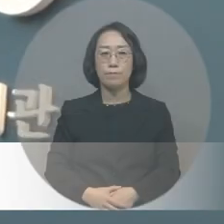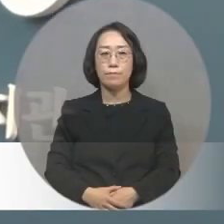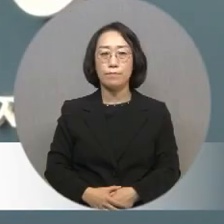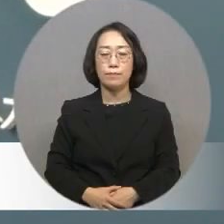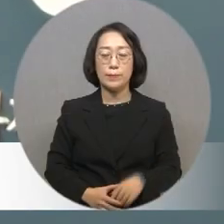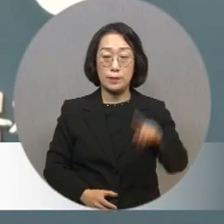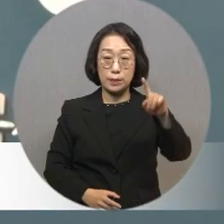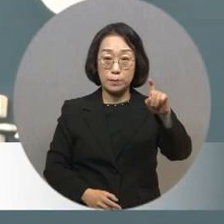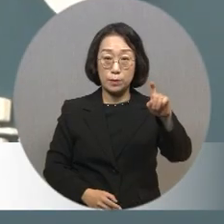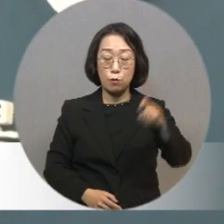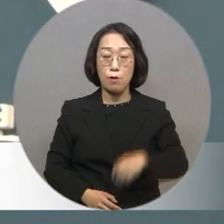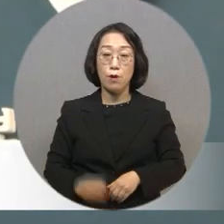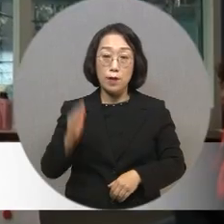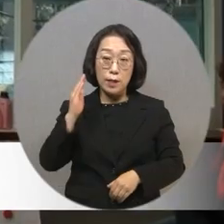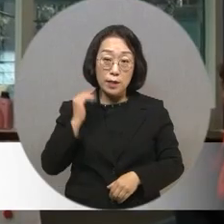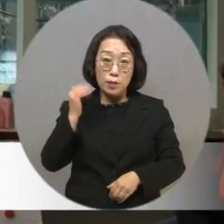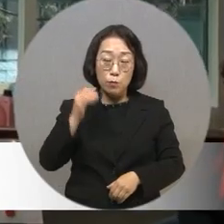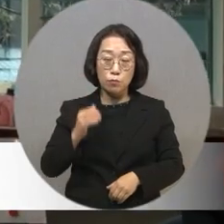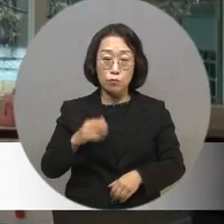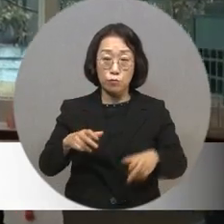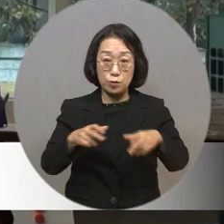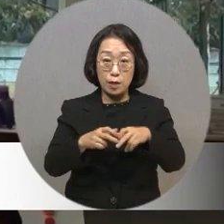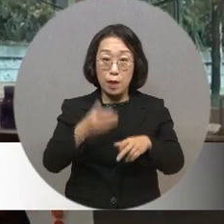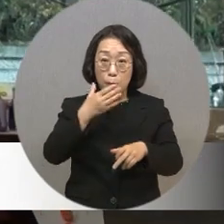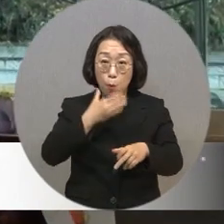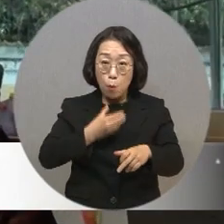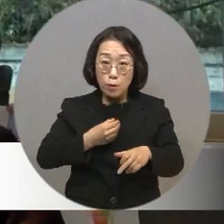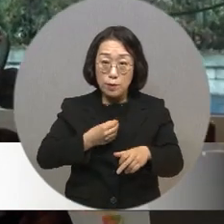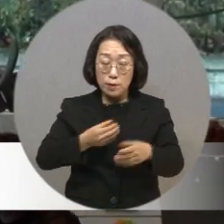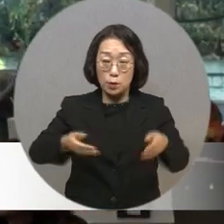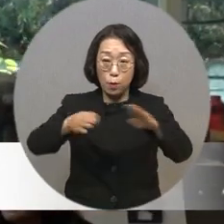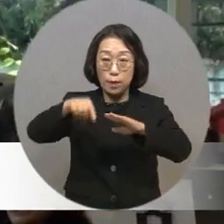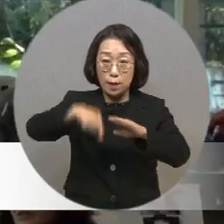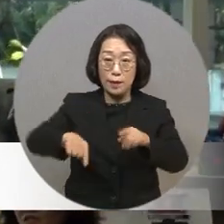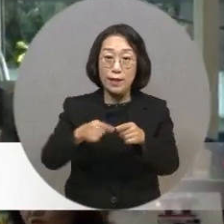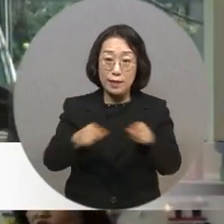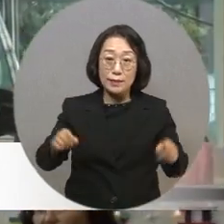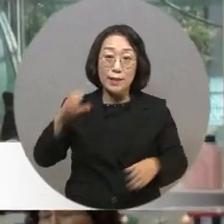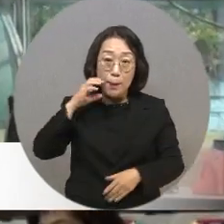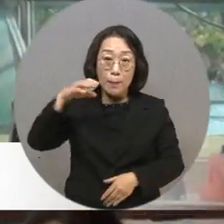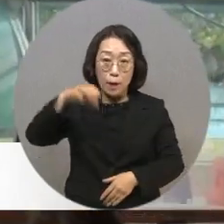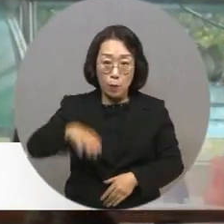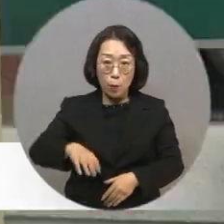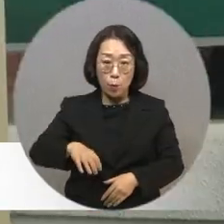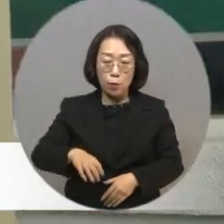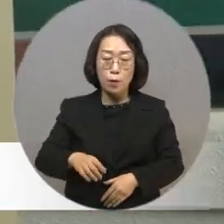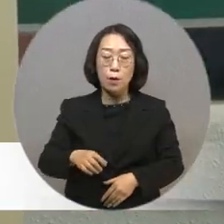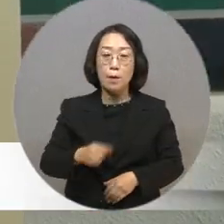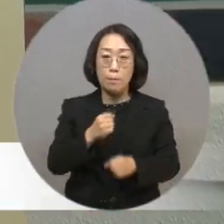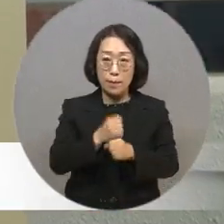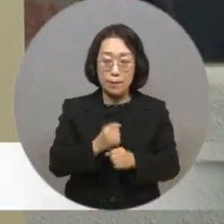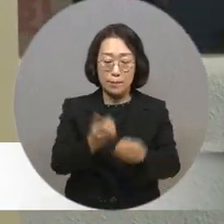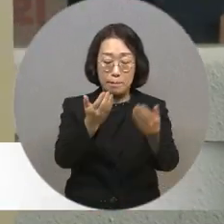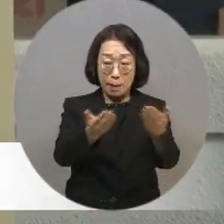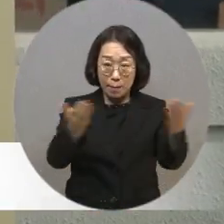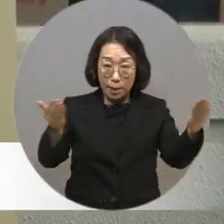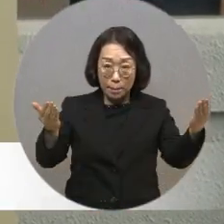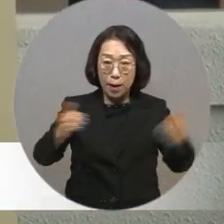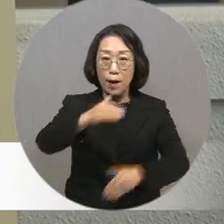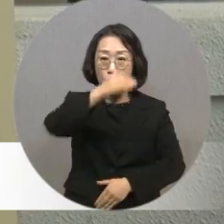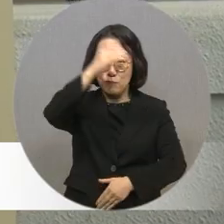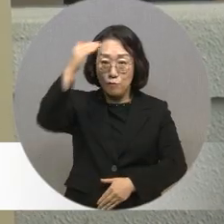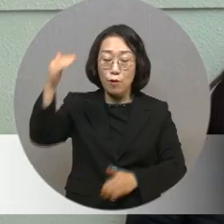지난달 의정부 장애인종합복지관 1층 북카페에서는 소소한 작품 전시회가 열렸습니다. 리사이클링